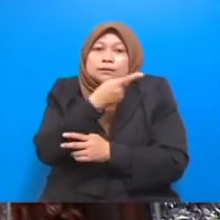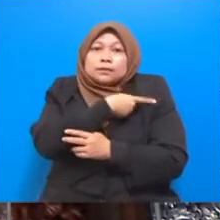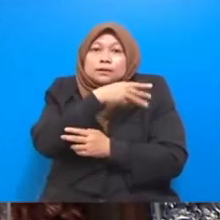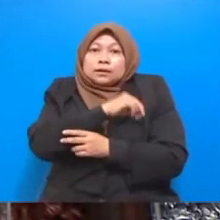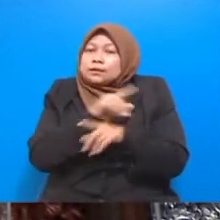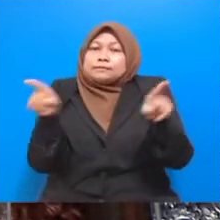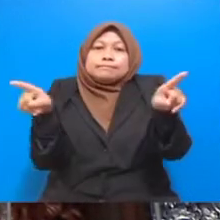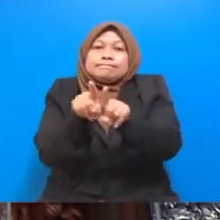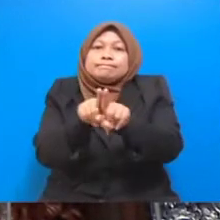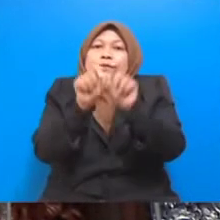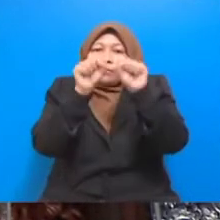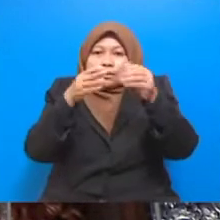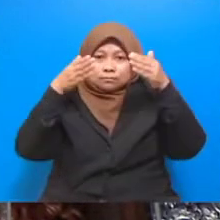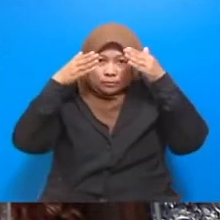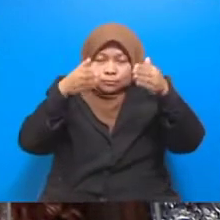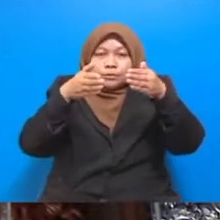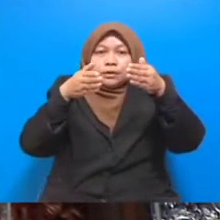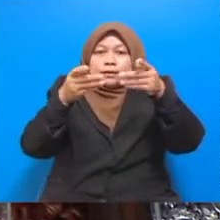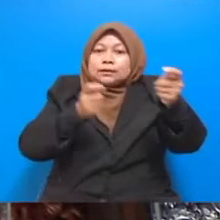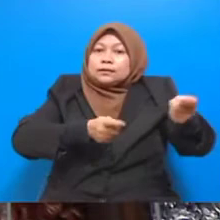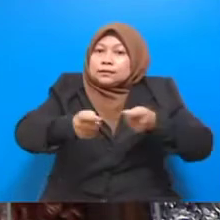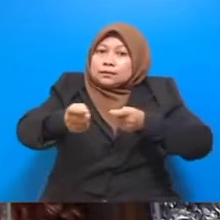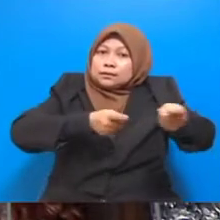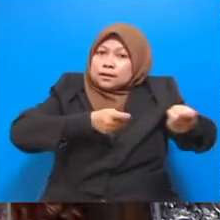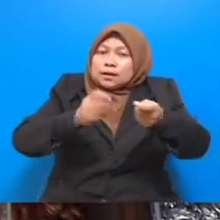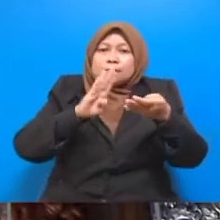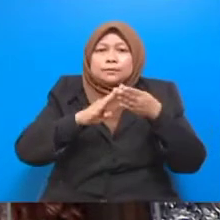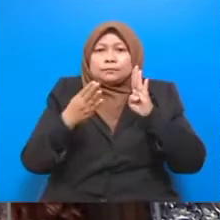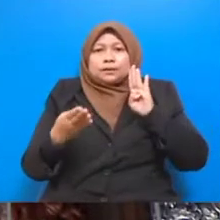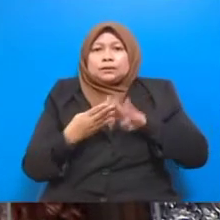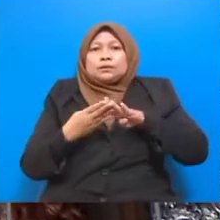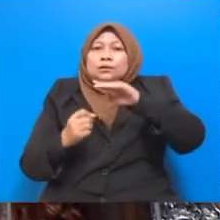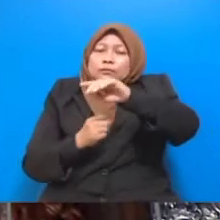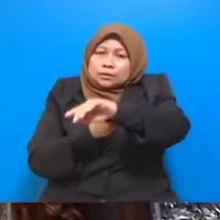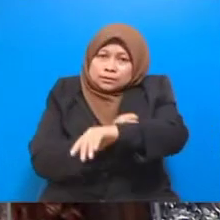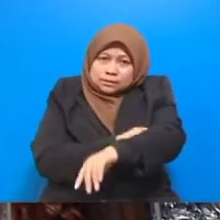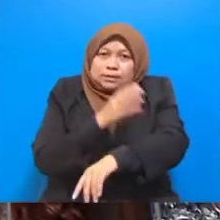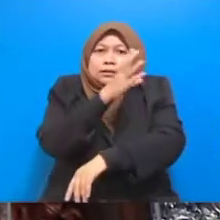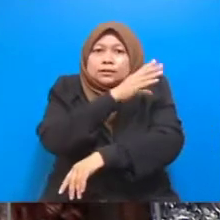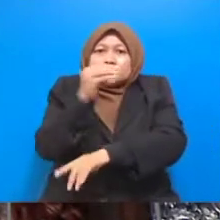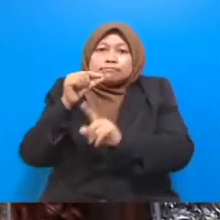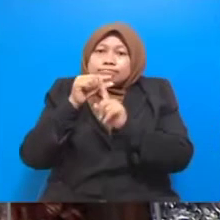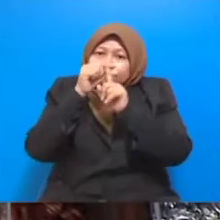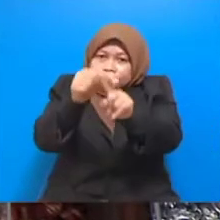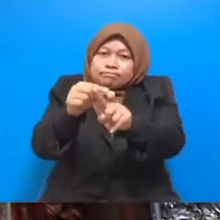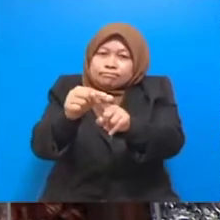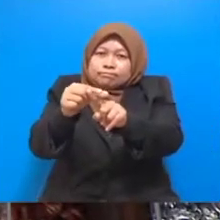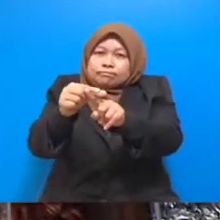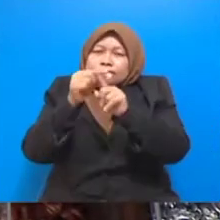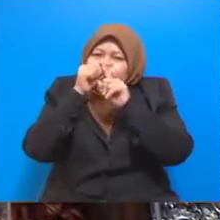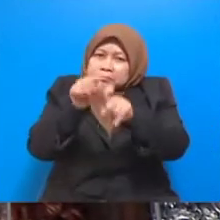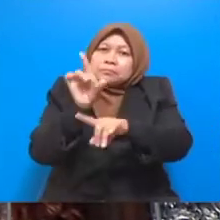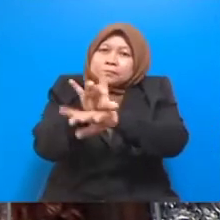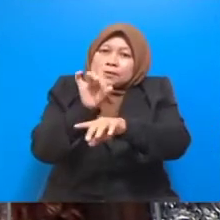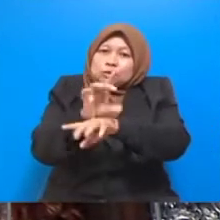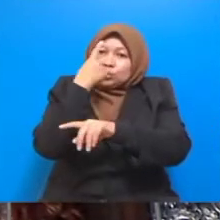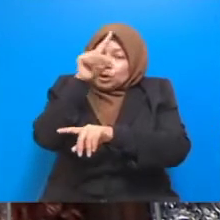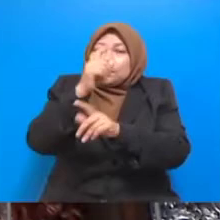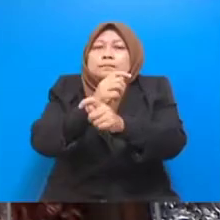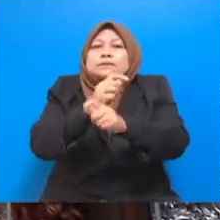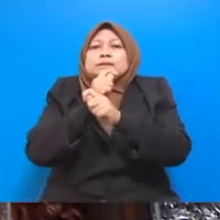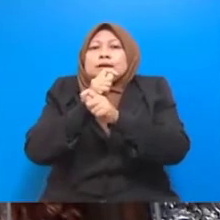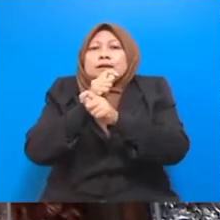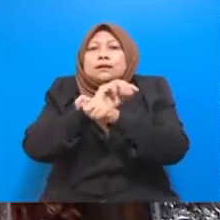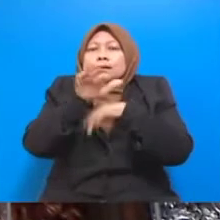juga menumpukkan kepada tindakan berbentuk edukasi dan pesanan hemat masyarakat bagi mencegah